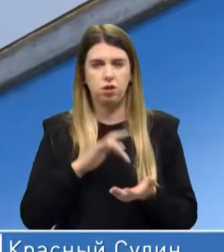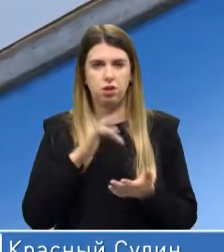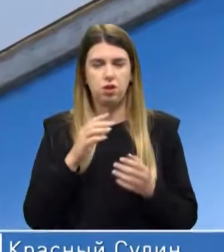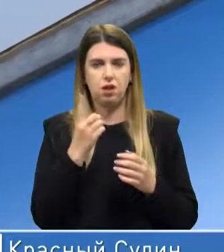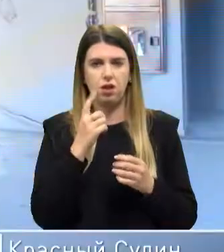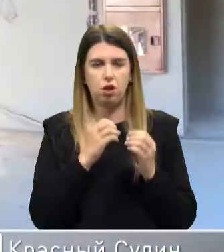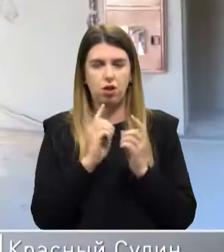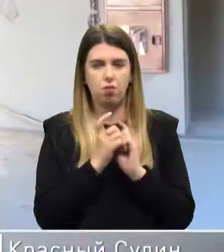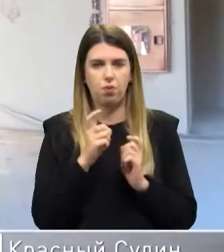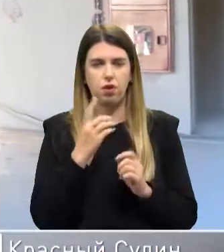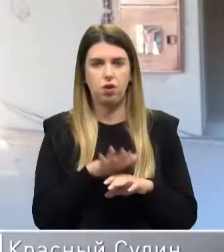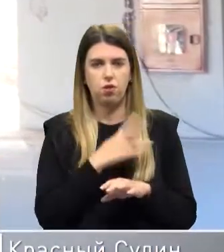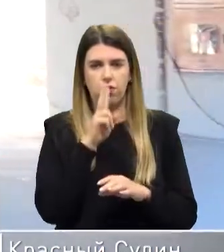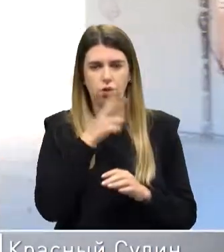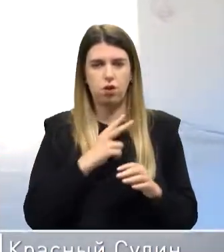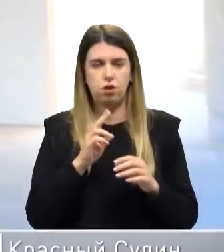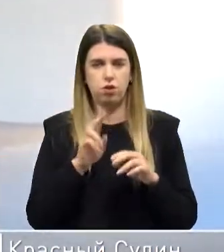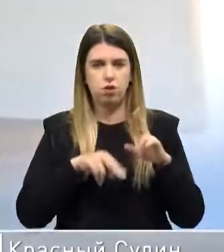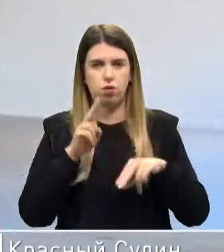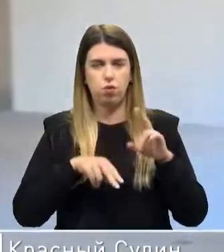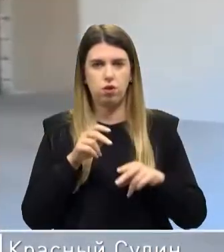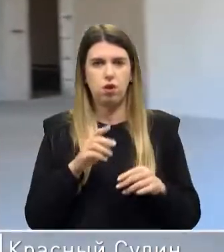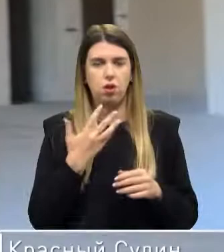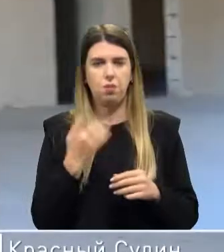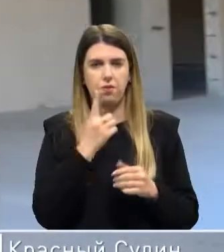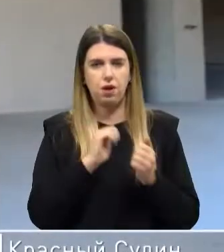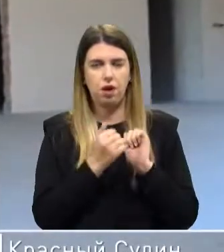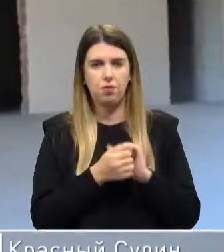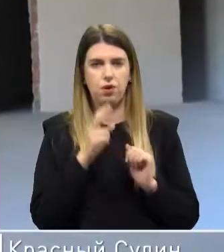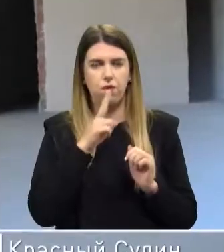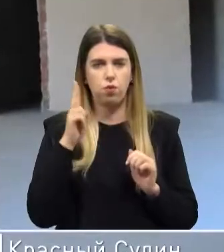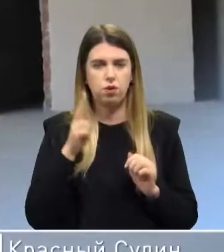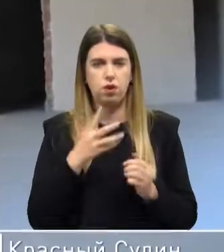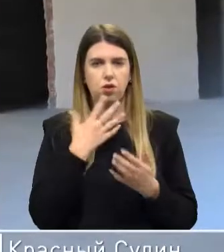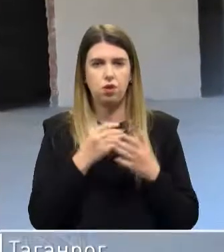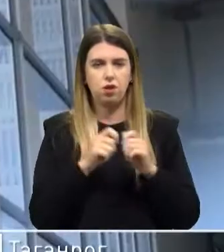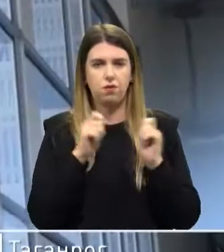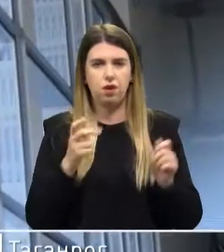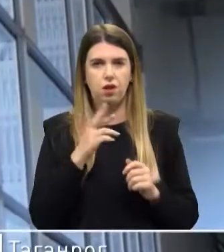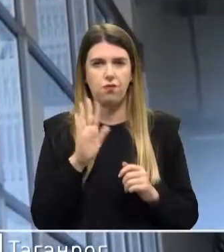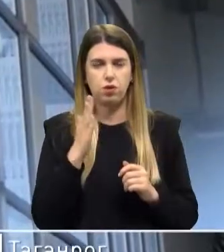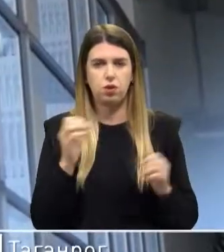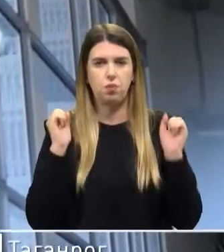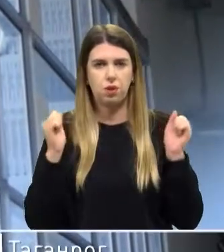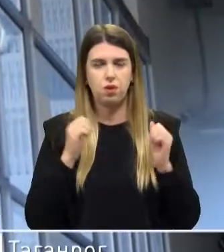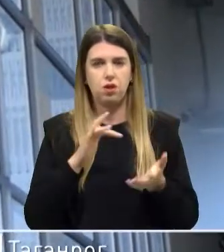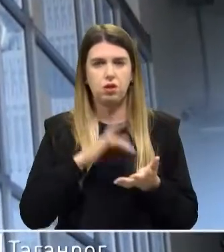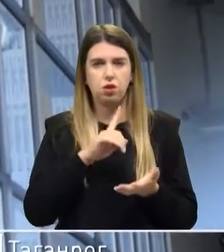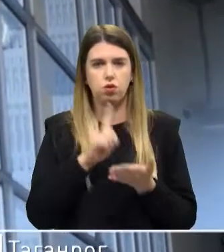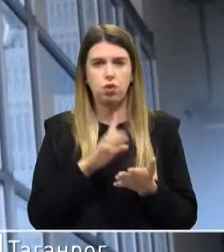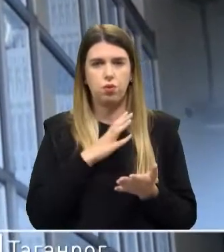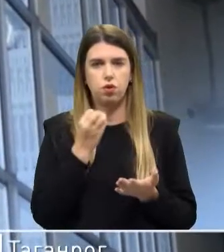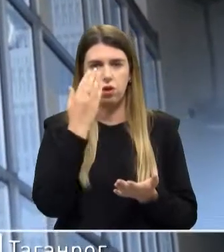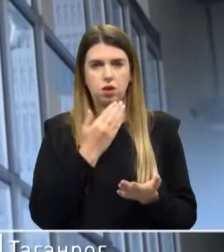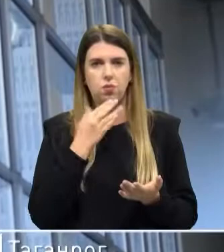единоборств. Тоже прошло уже более 2 лет, как в городе торжественно заложили первый камень здания. Открыть свои двери для волгодонских спортсменов центр должен был еще